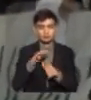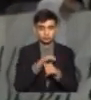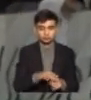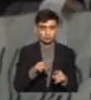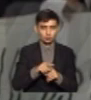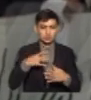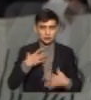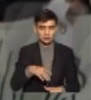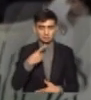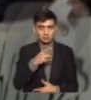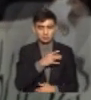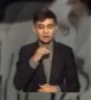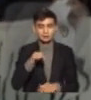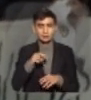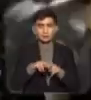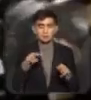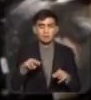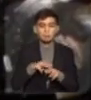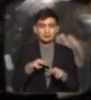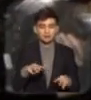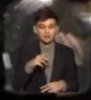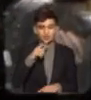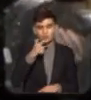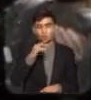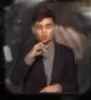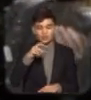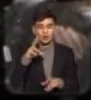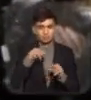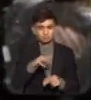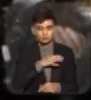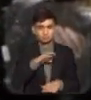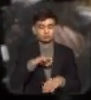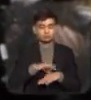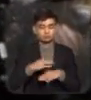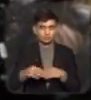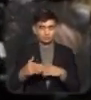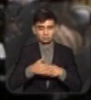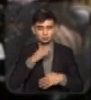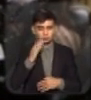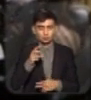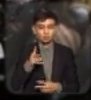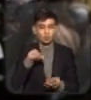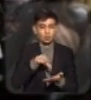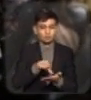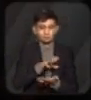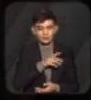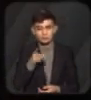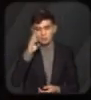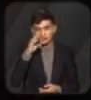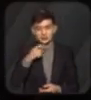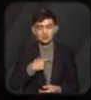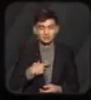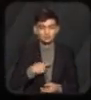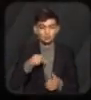на подростка. Премьер-министр Грузии Георгий Гахария пообещал строго наказать причастных к любому преступлению, если его